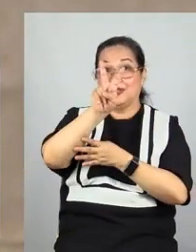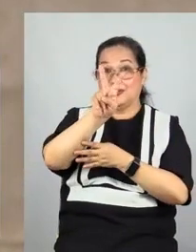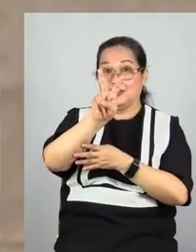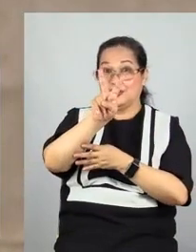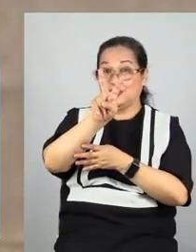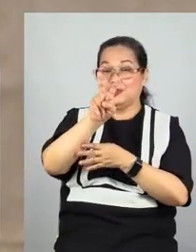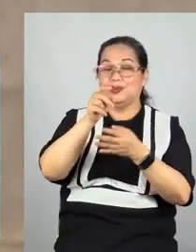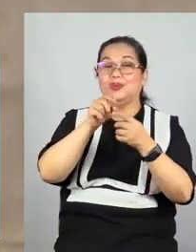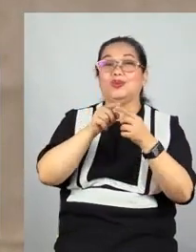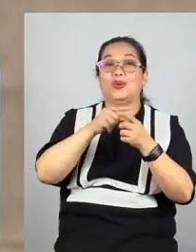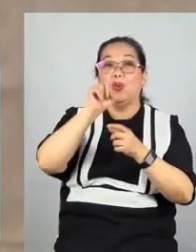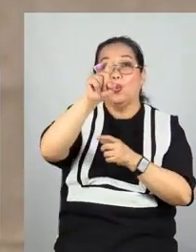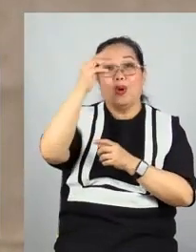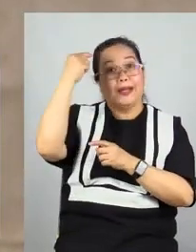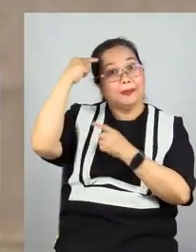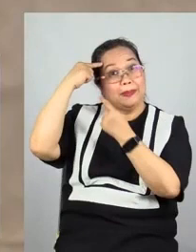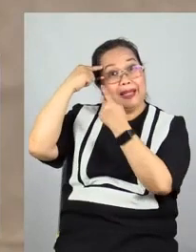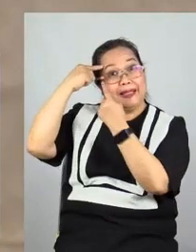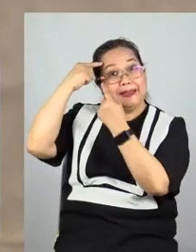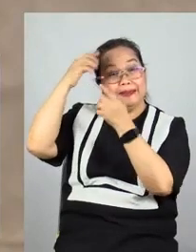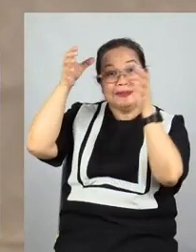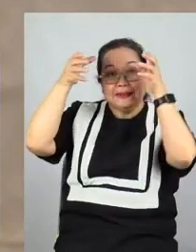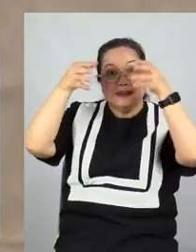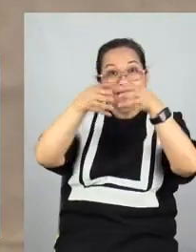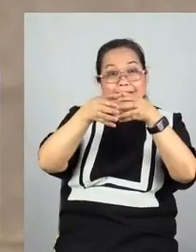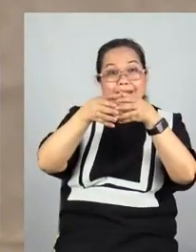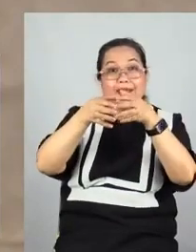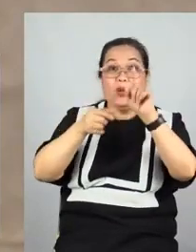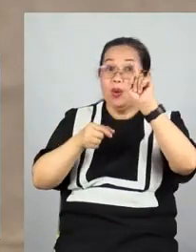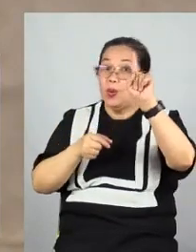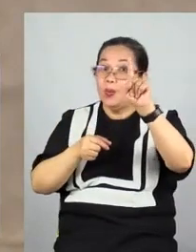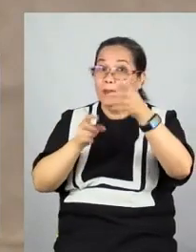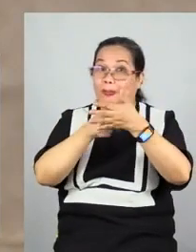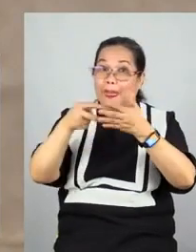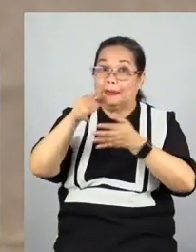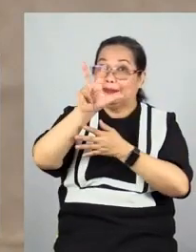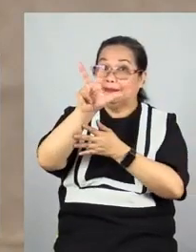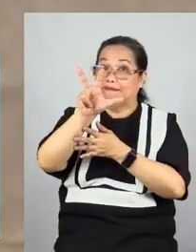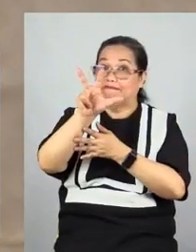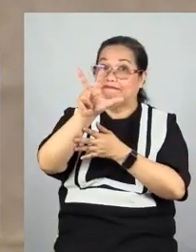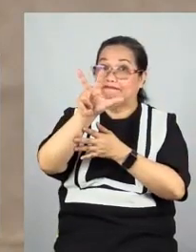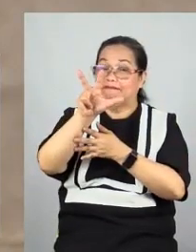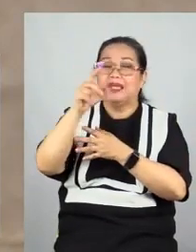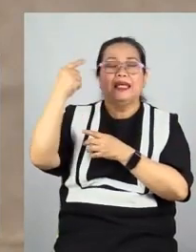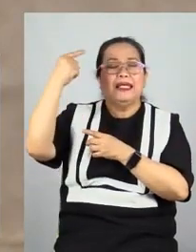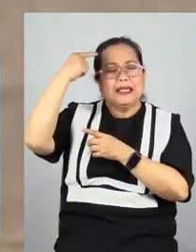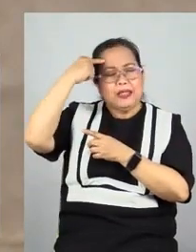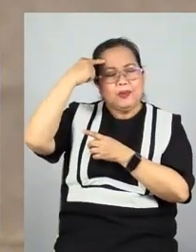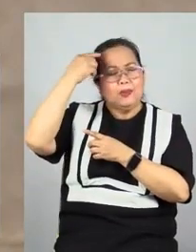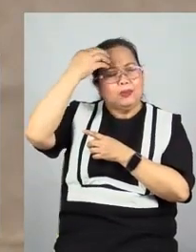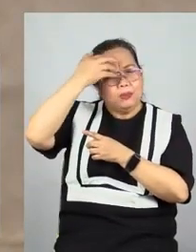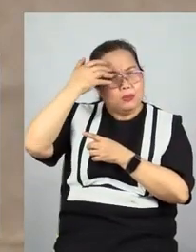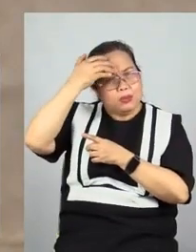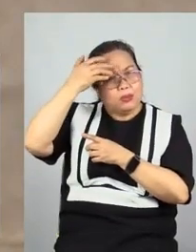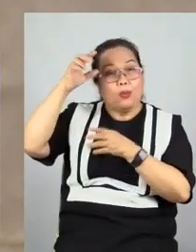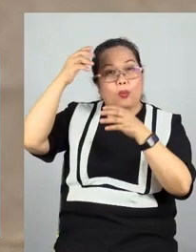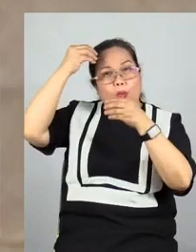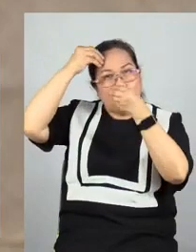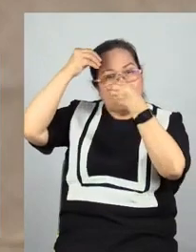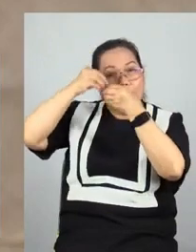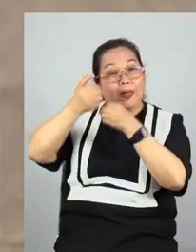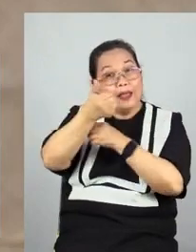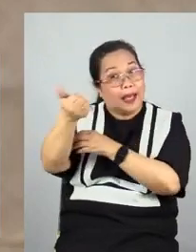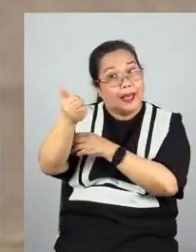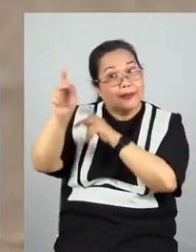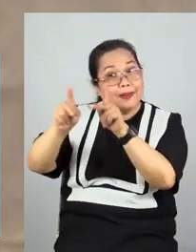one mind, sabi niya. Sa verse 3, count, think in your mind of